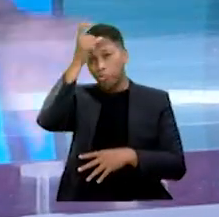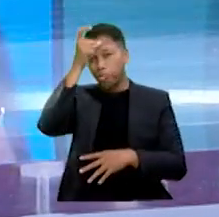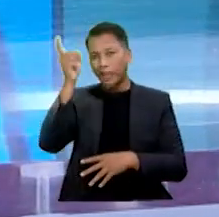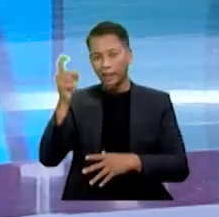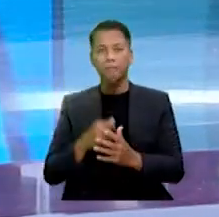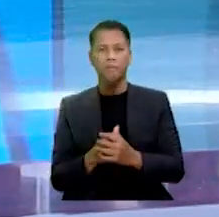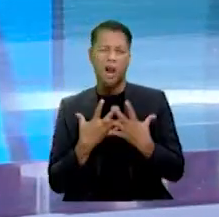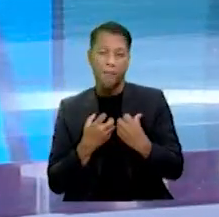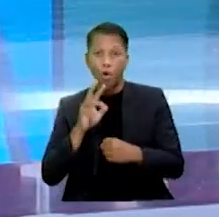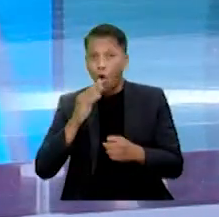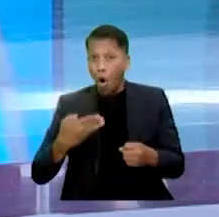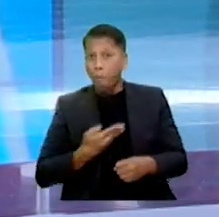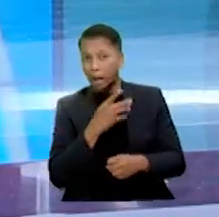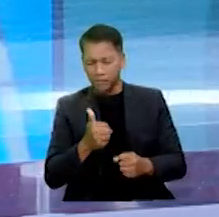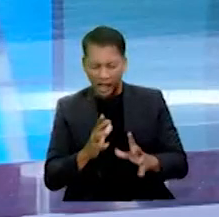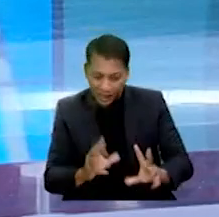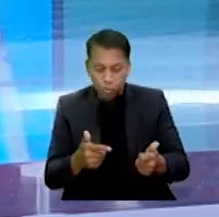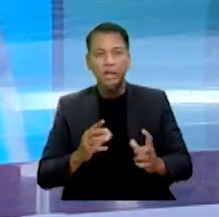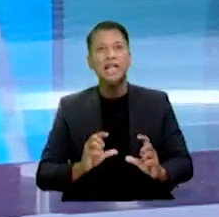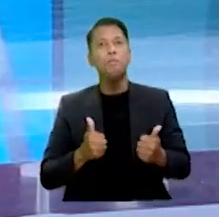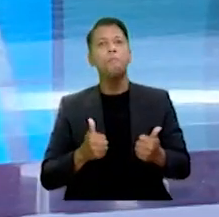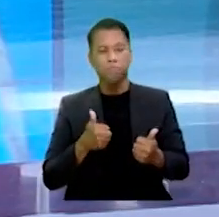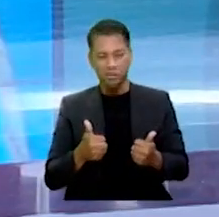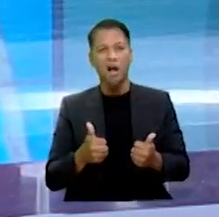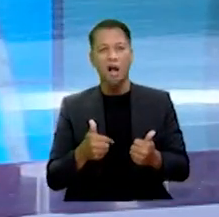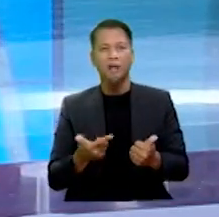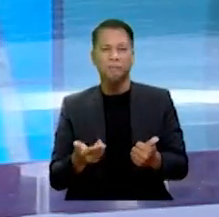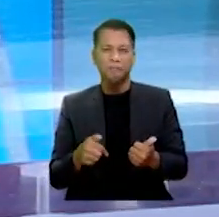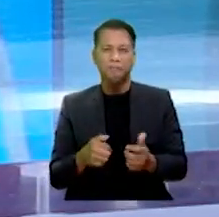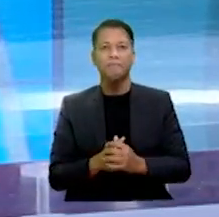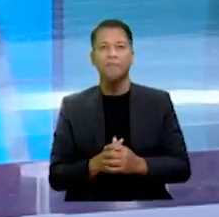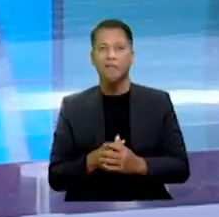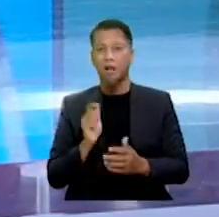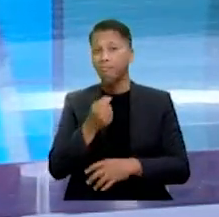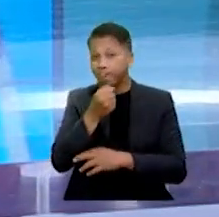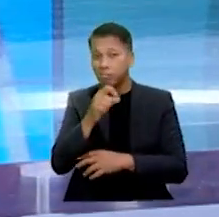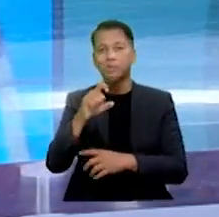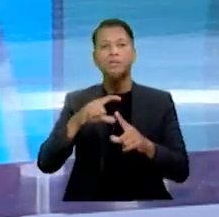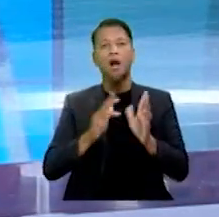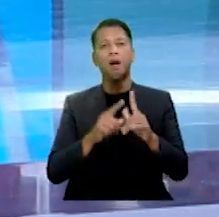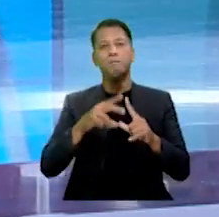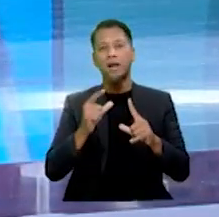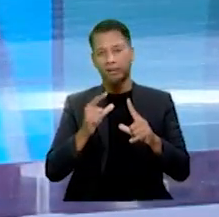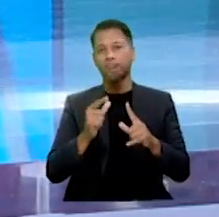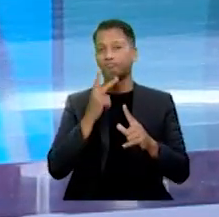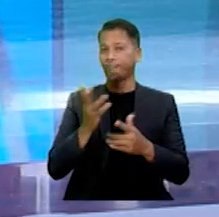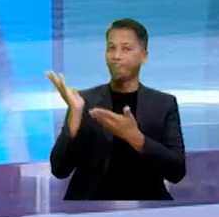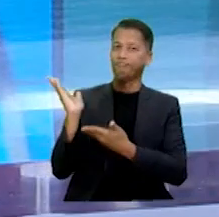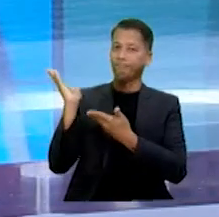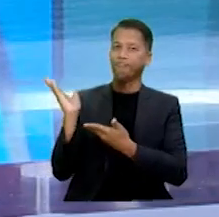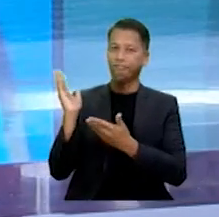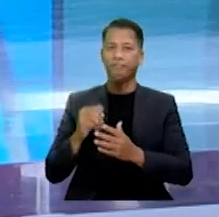Turki meski harapan korban dapat ditemukan dalam kondisi hidup kiat menipis dan berikit Berikut laporan reporter Camar hyunda dan